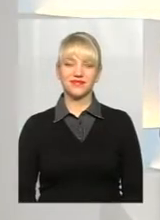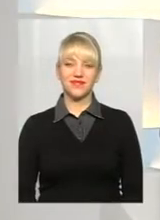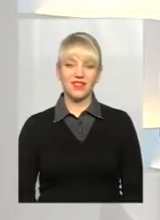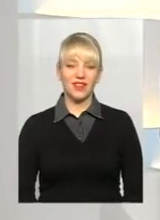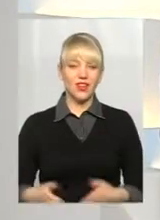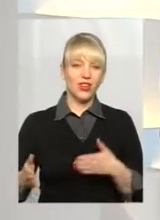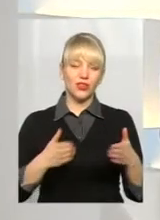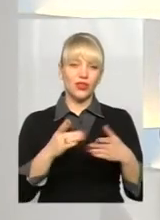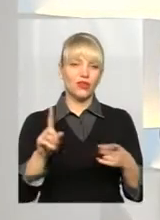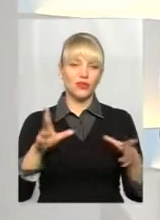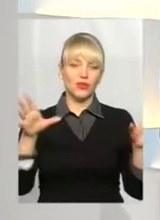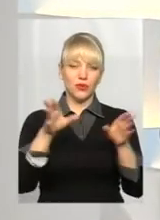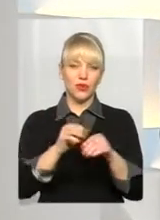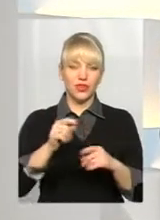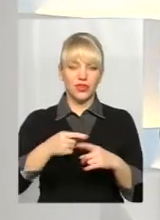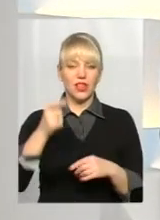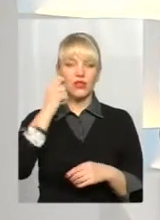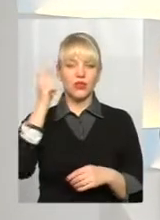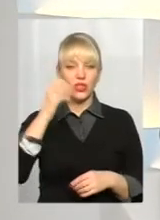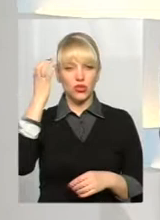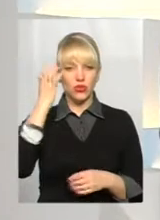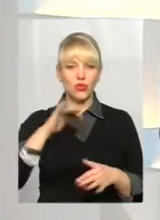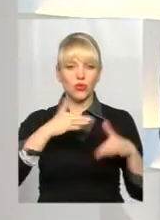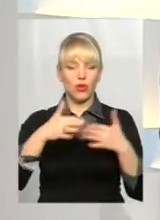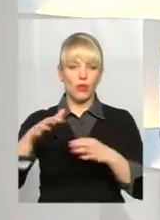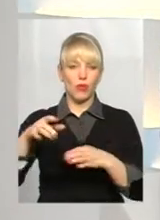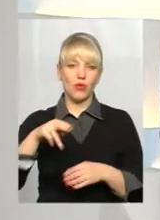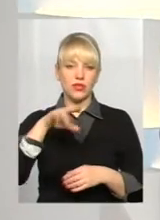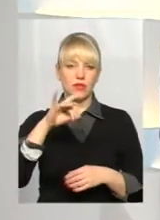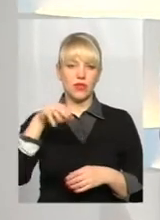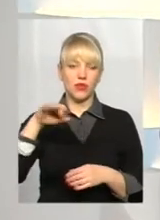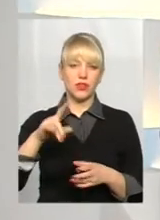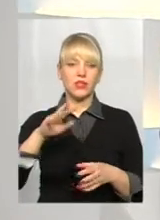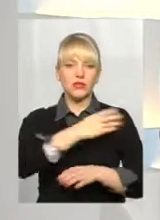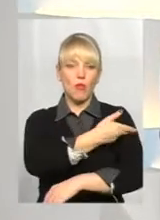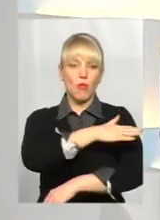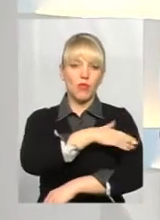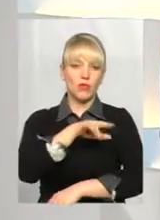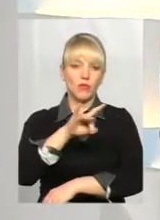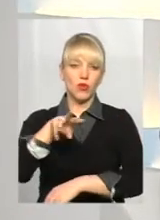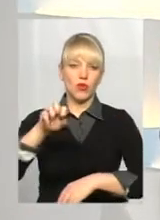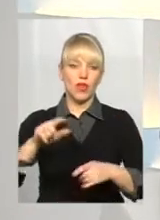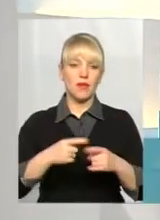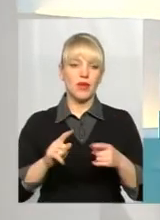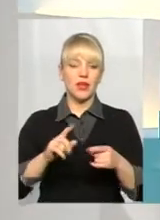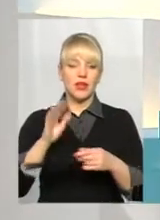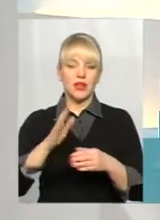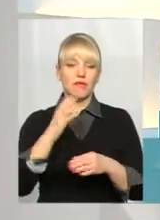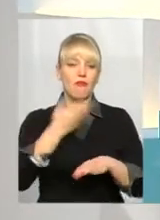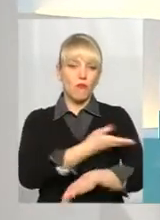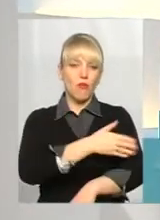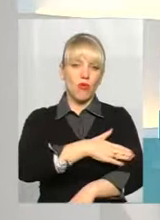GoHighway – автобан, що поєднає українські чорноморські порти з польськими портами на Балтійському морі. Магістраль буде проходити